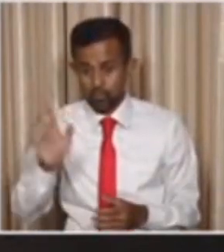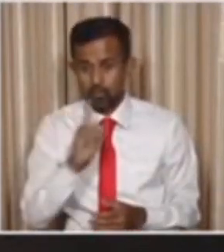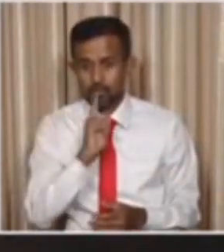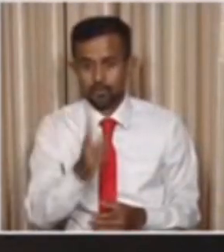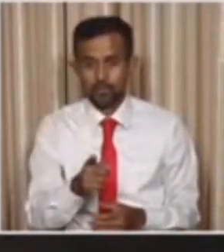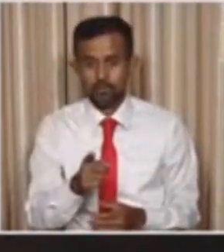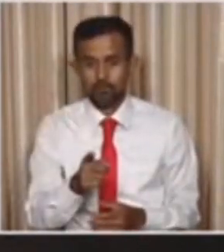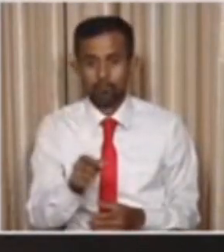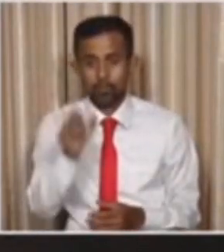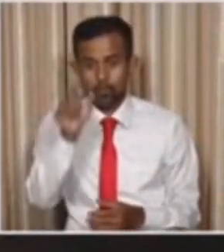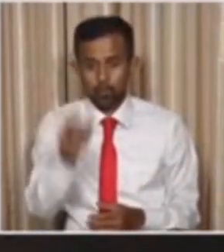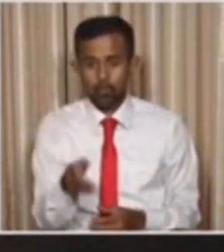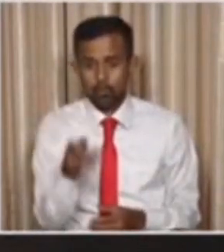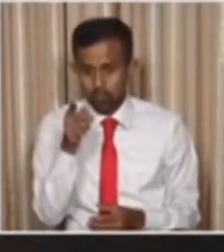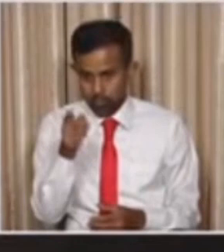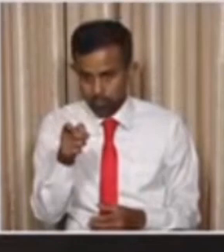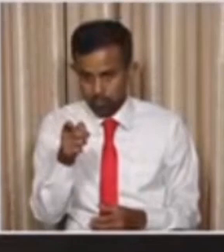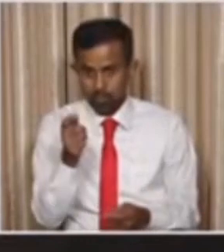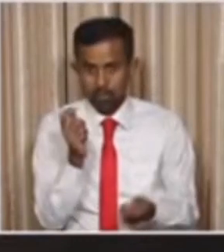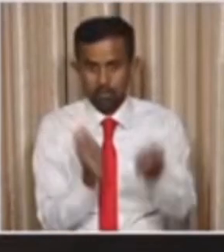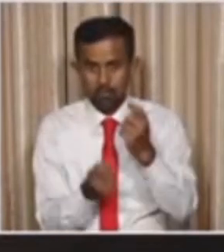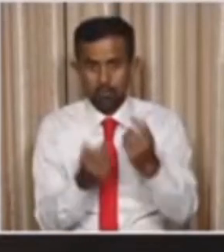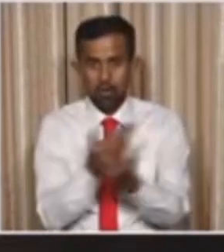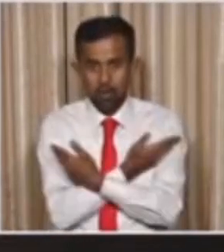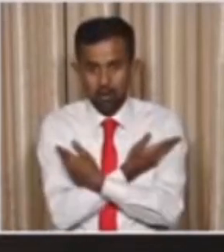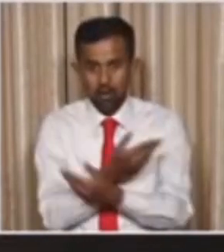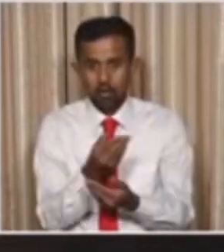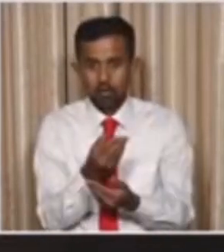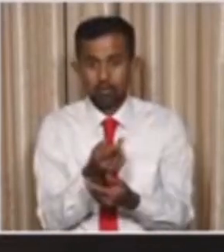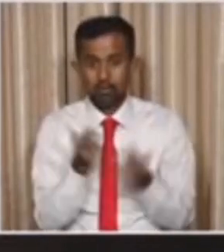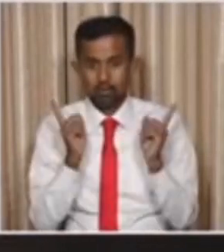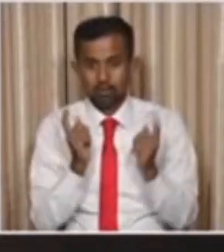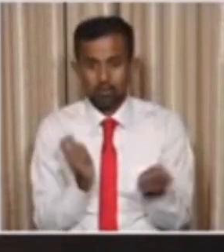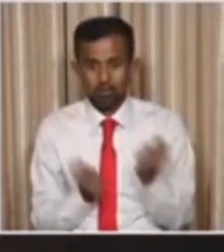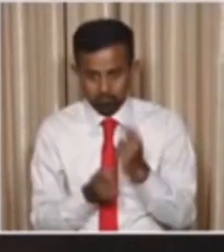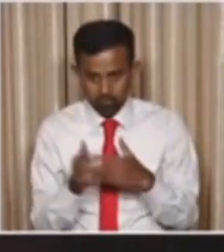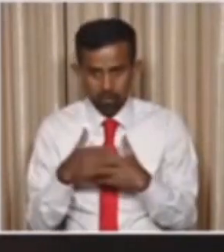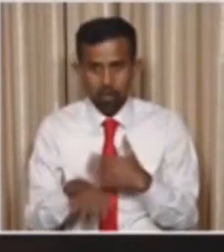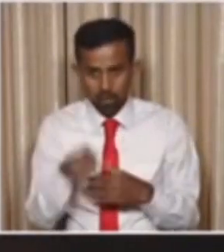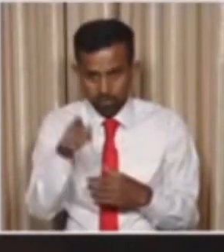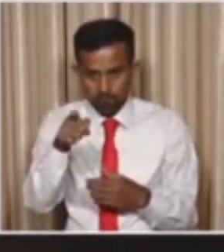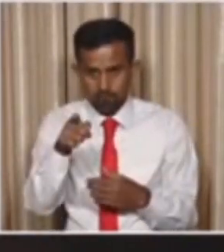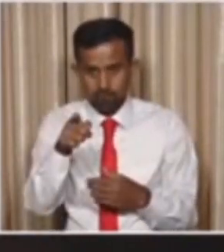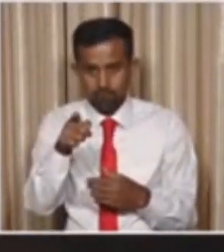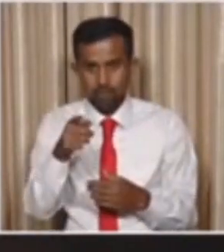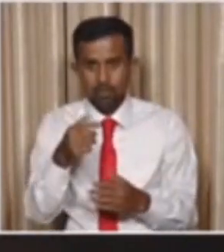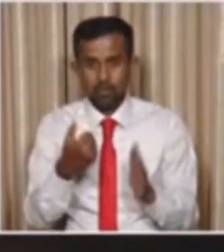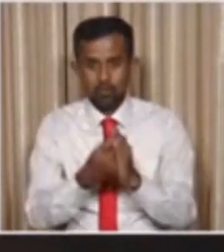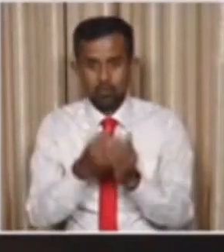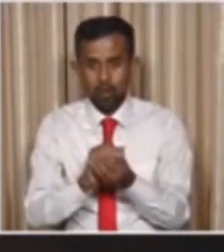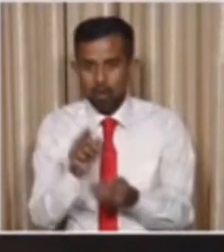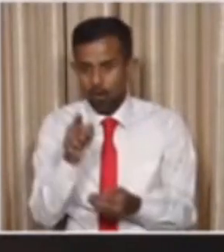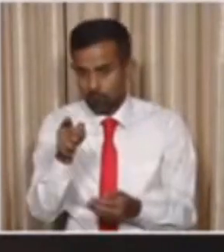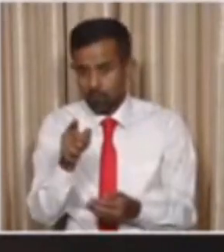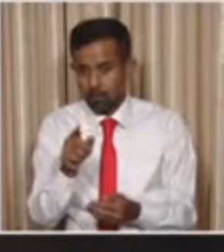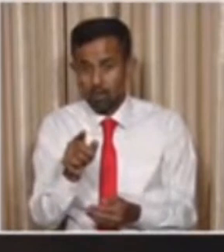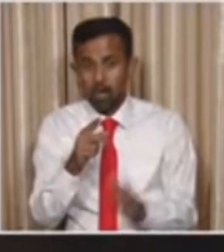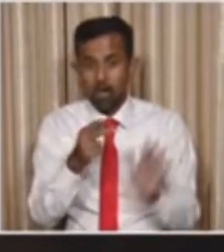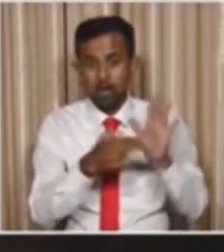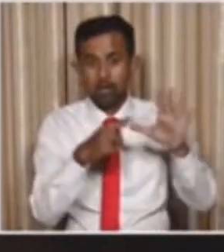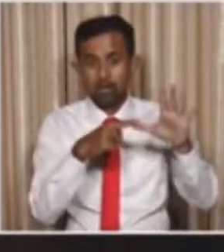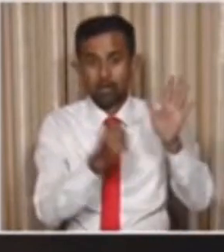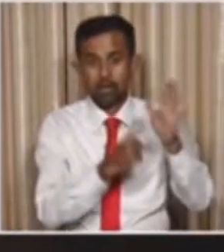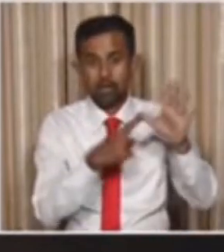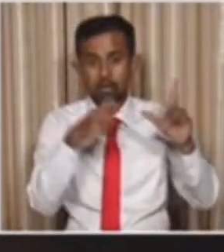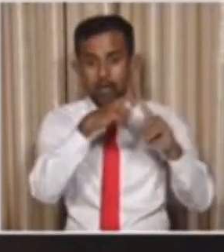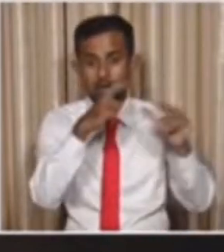දෙයයි ඔබතුමා ක්‍රිකට් වලට ආදරේ නම් ඔබතුමා ක්‍රිකට් ගහපු කෙනෙක් නම් ඔබතුමාට ගෞරවයක් තියෙනවා නාලක ගොඩලියද්ද